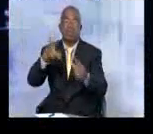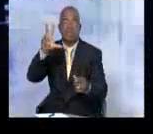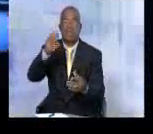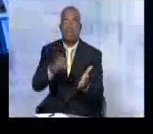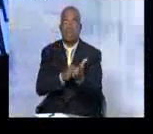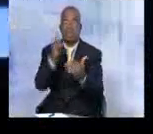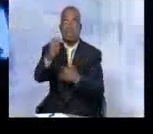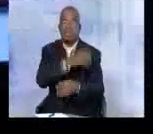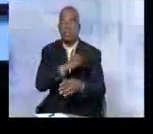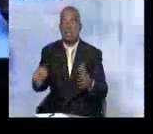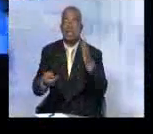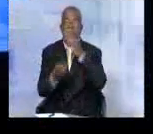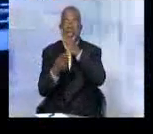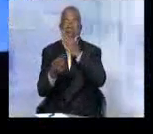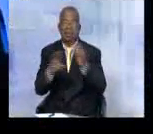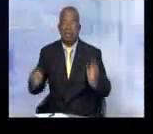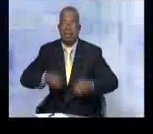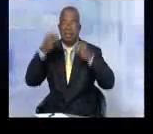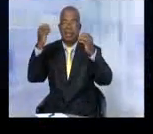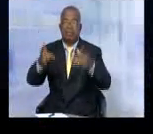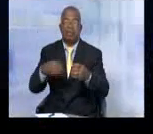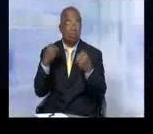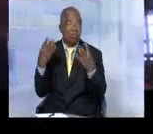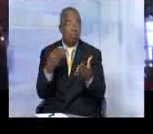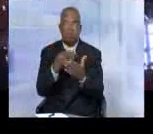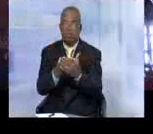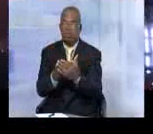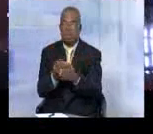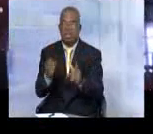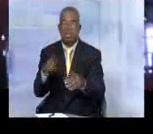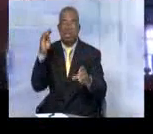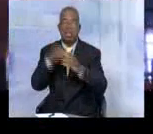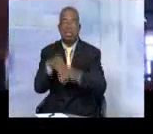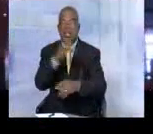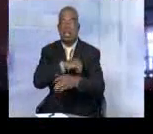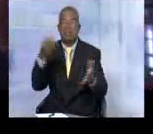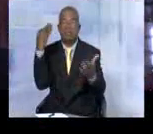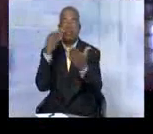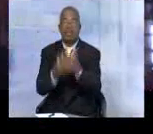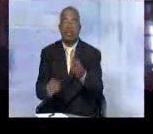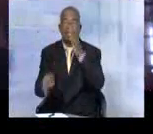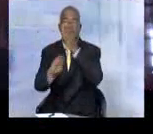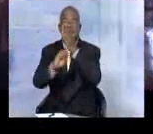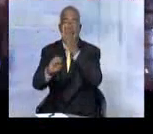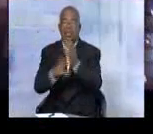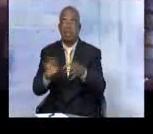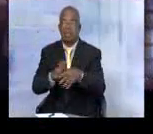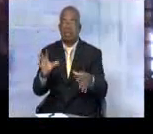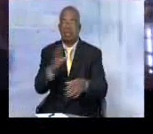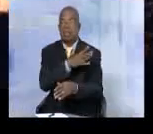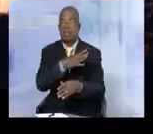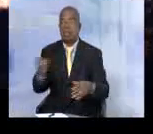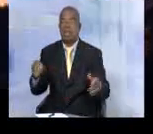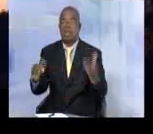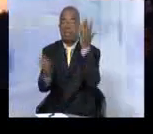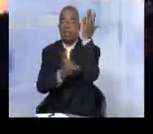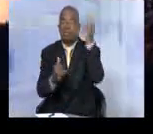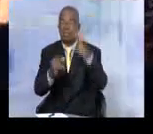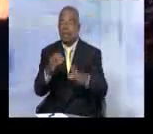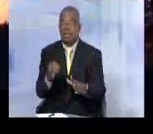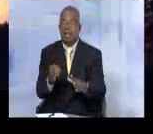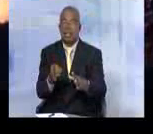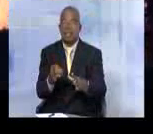la banque a injecté 2723 milliards de francs CFA dans le financement des économies de l'Union. Premier portefeuille de la